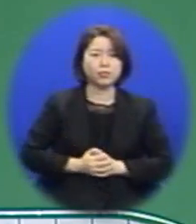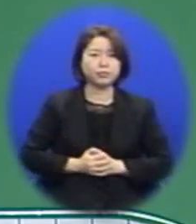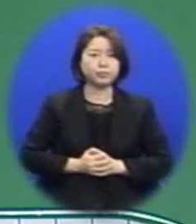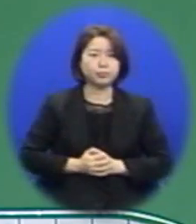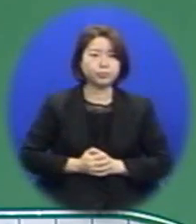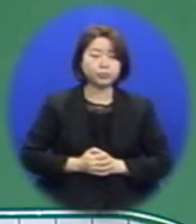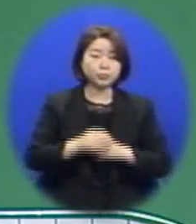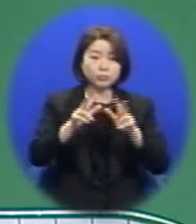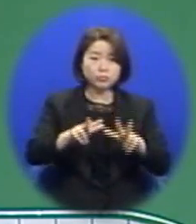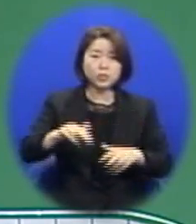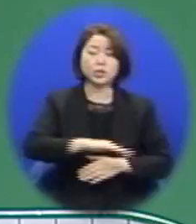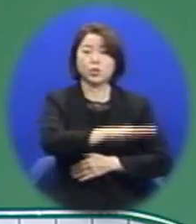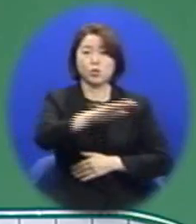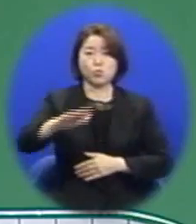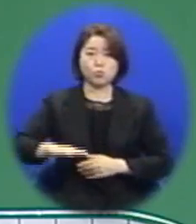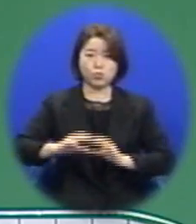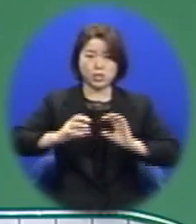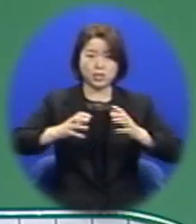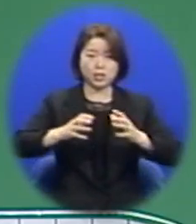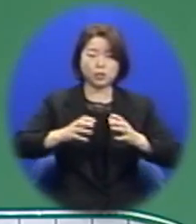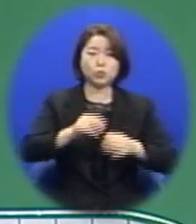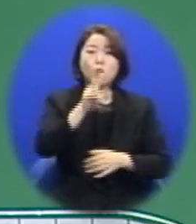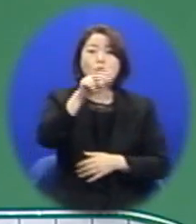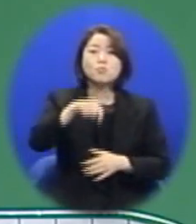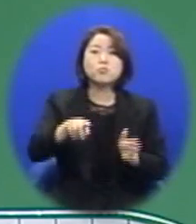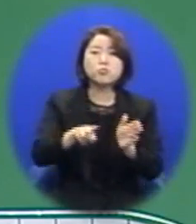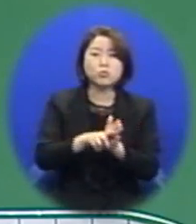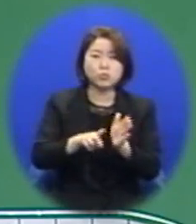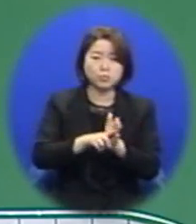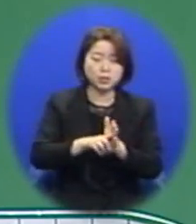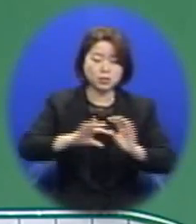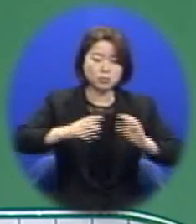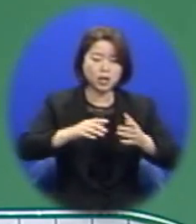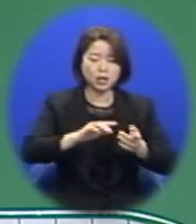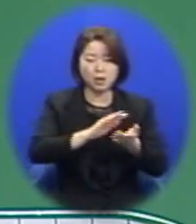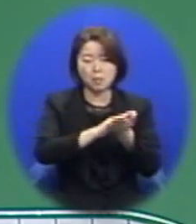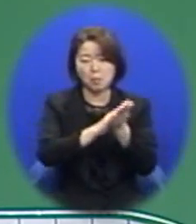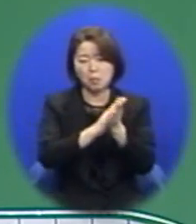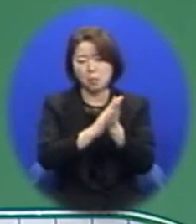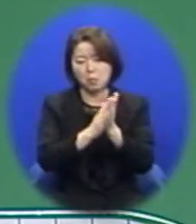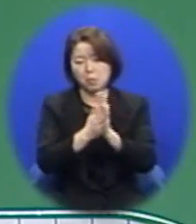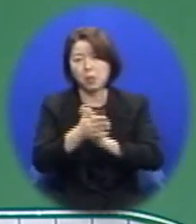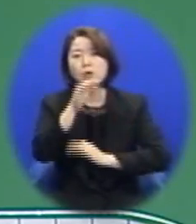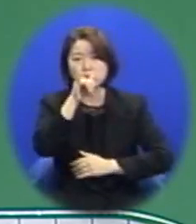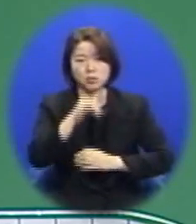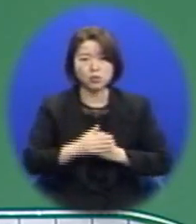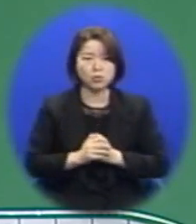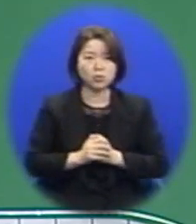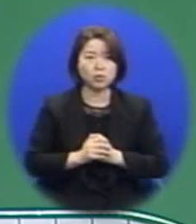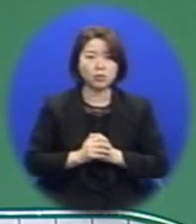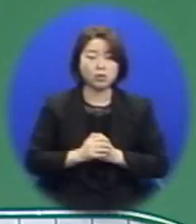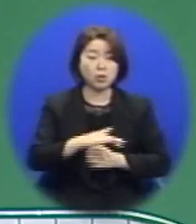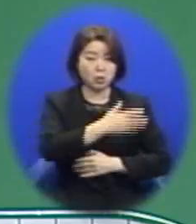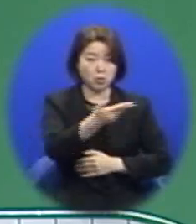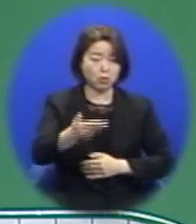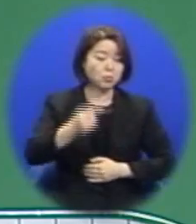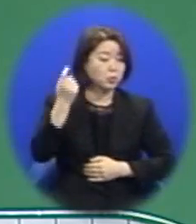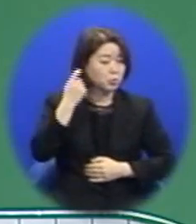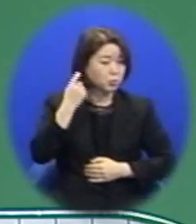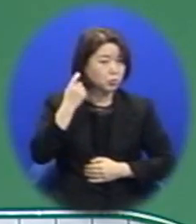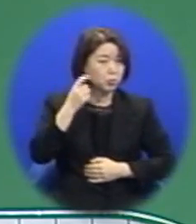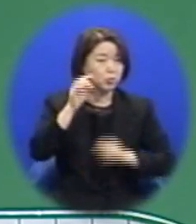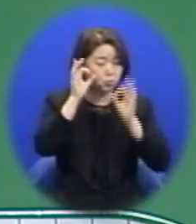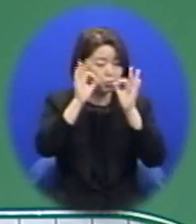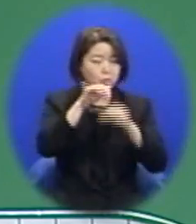여러분 지금 우리나라도 무신론 국가가 되어가고 있습니다. 여러분들도 아마 듣고 보실 거예요. 아마 실제로 경험하실